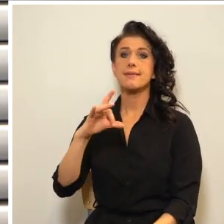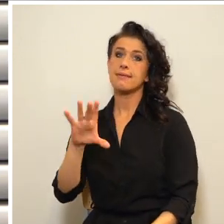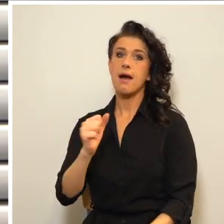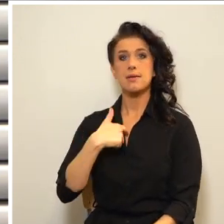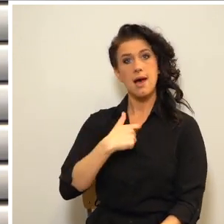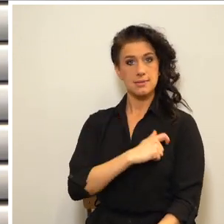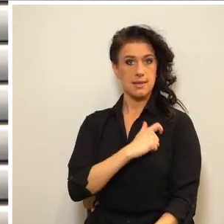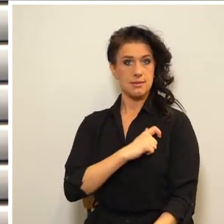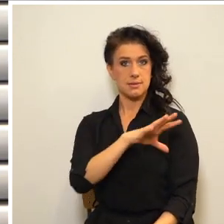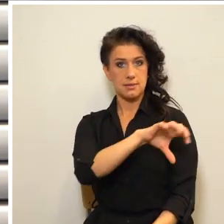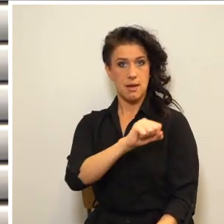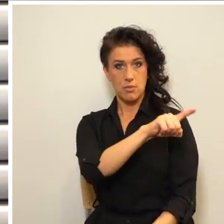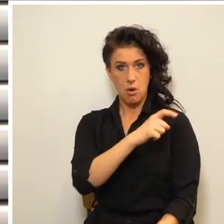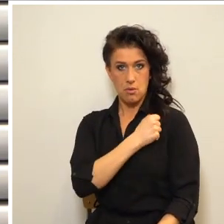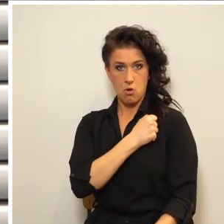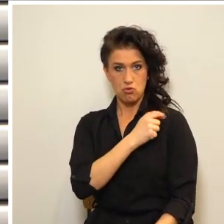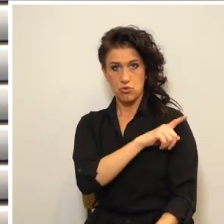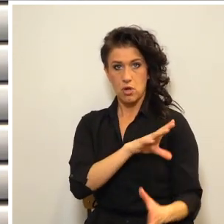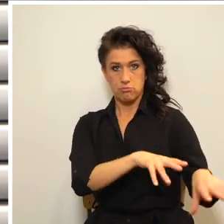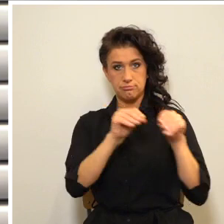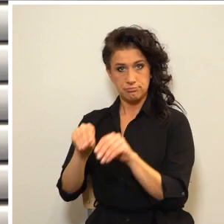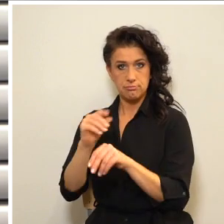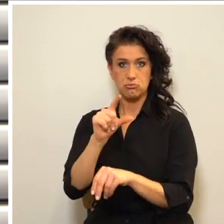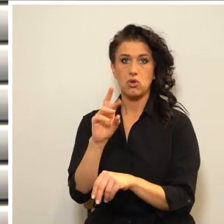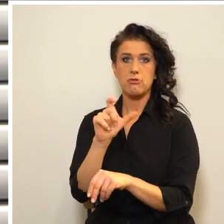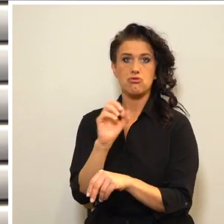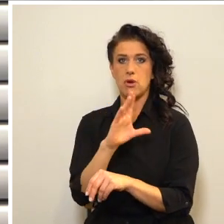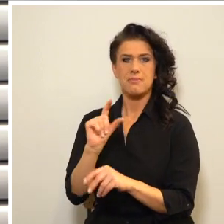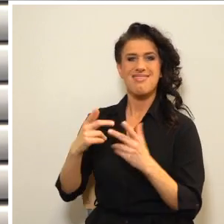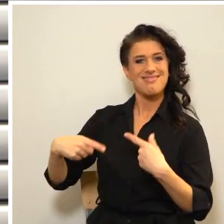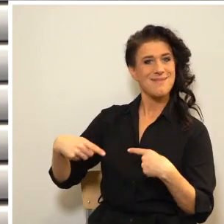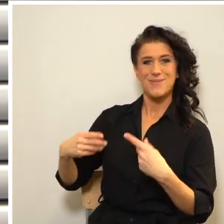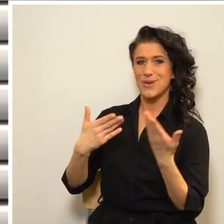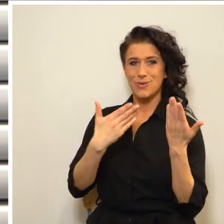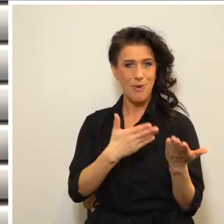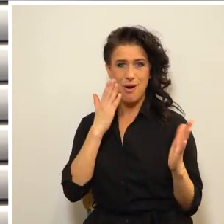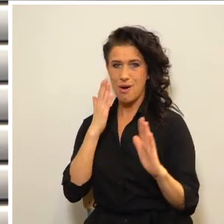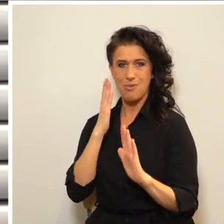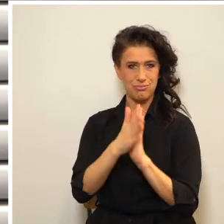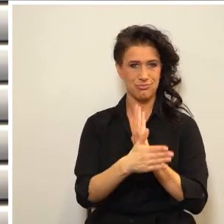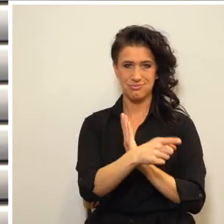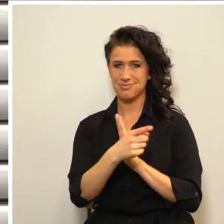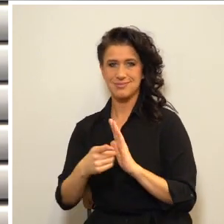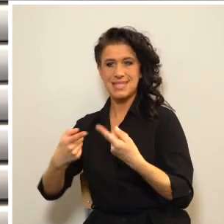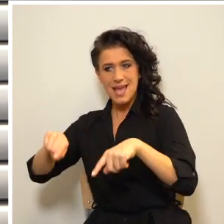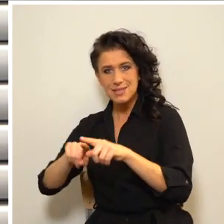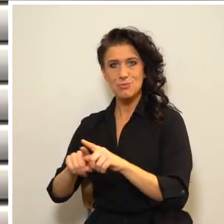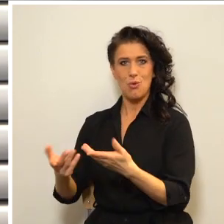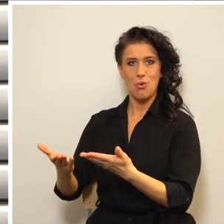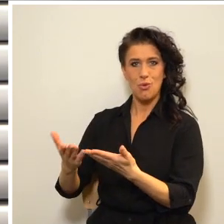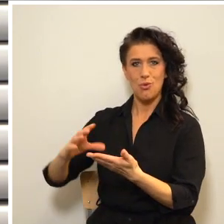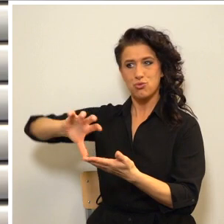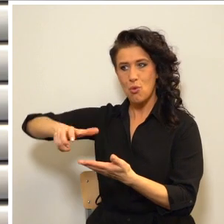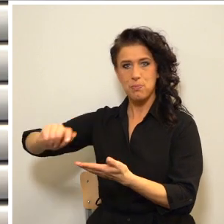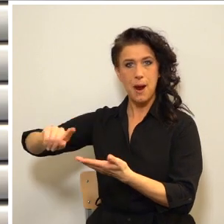nie to trwało lata kiedy posiadać pewne umiejętności wiedzę zorganizował zespół pokonał różne problemy o których